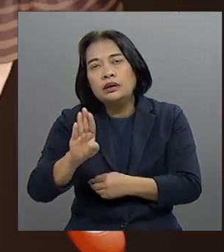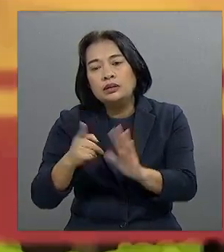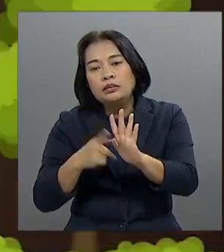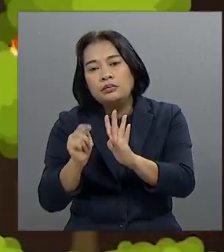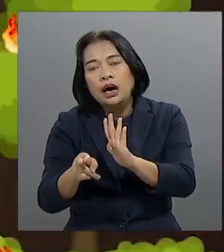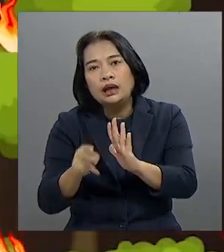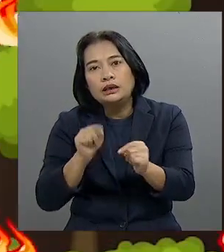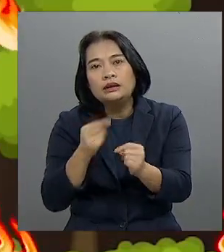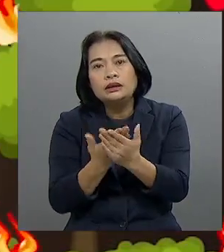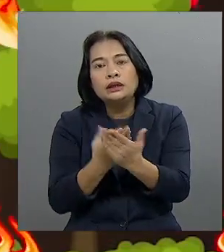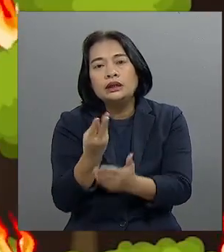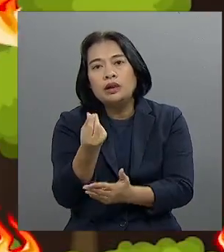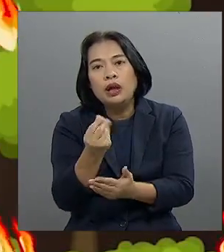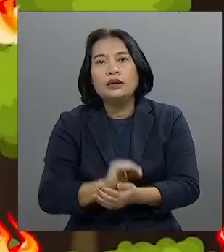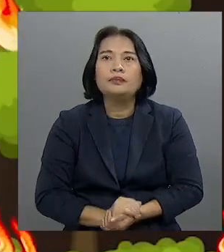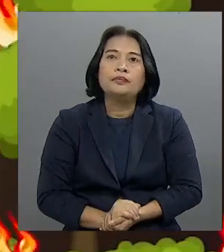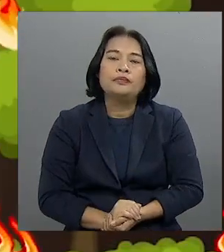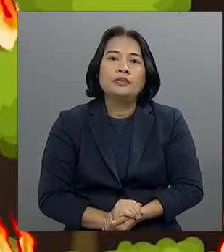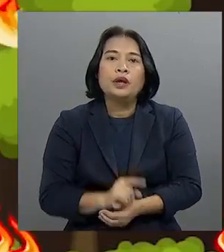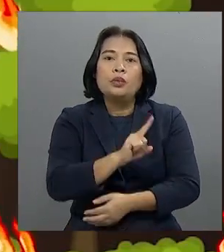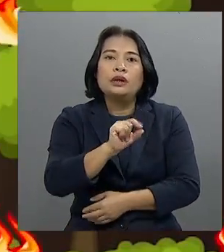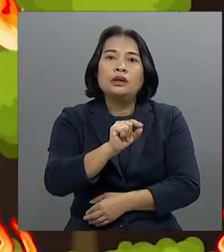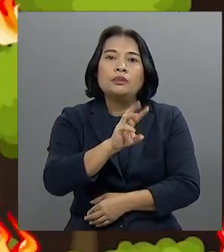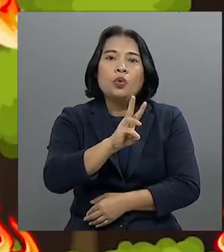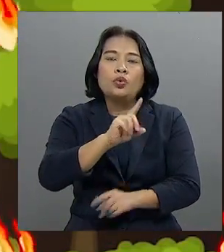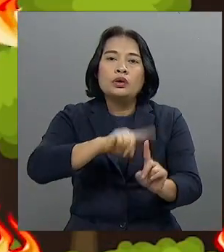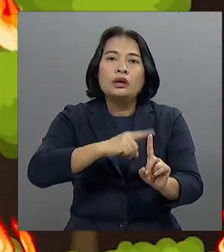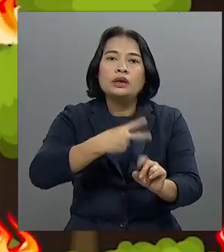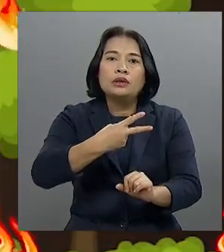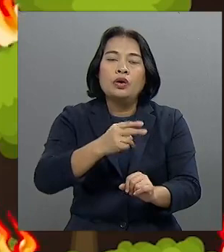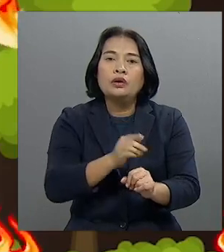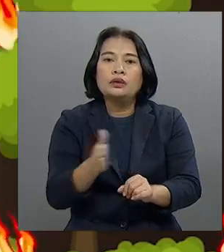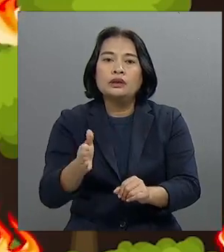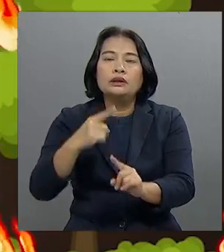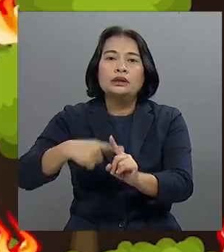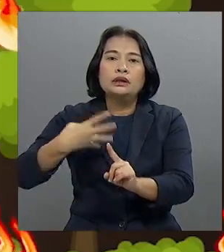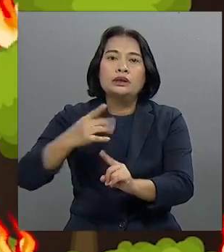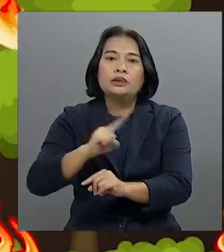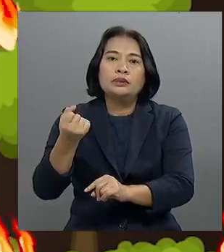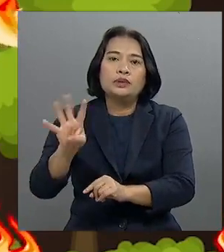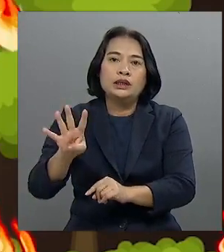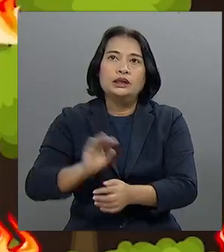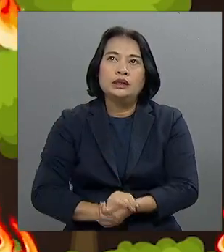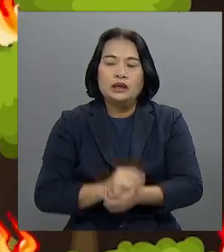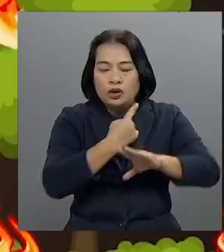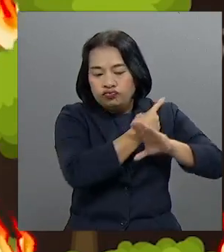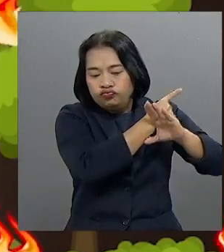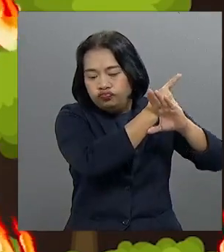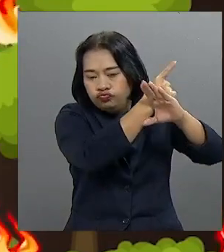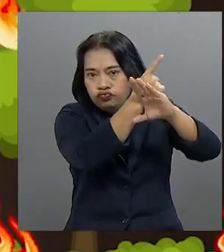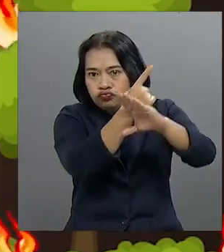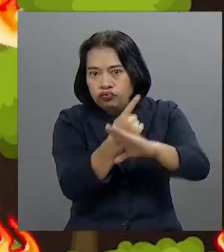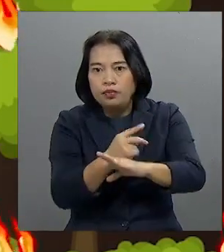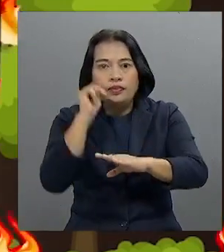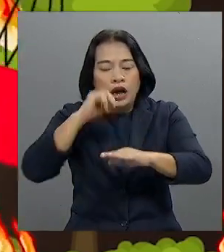งั้มาดูนี่ ระหวางวัที่ 26 คุภาพันธ์ ถึ 14 เมสายนต์ใช้เฮลิคอเตอรบินขนทงนำดัไฟปาทั้งหมด